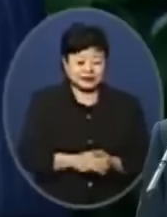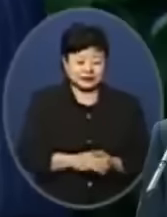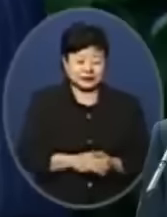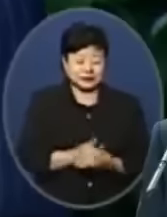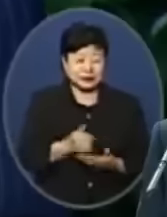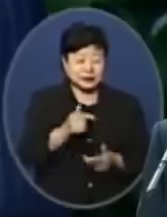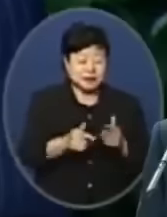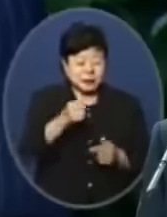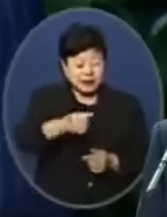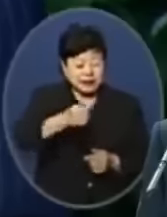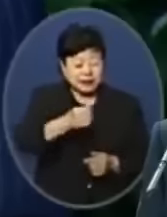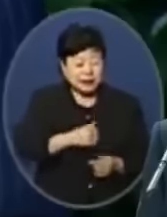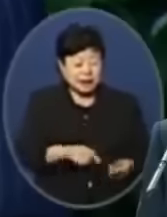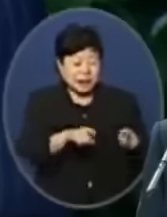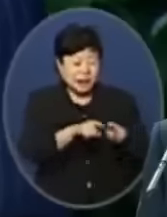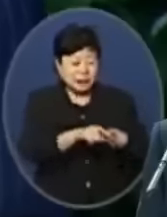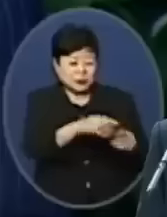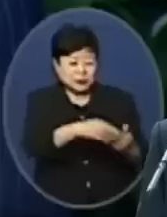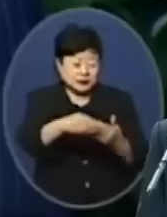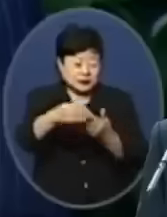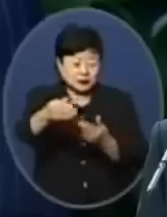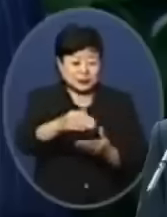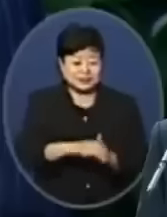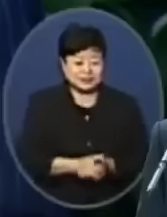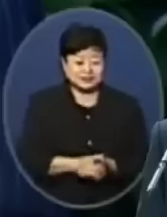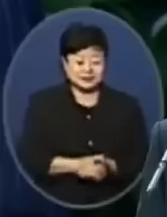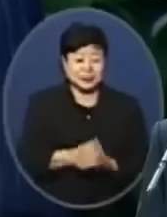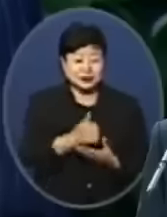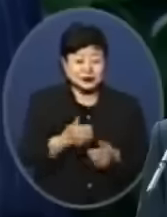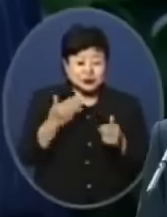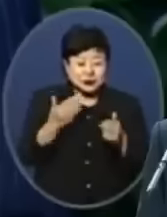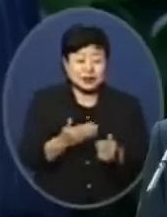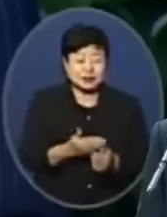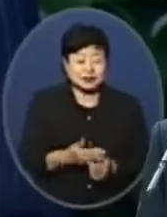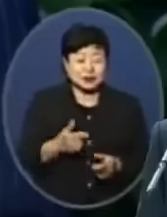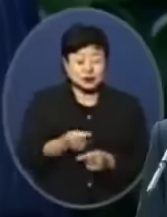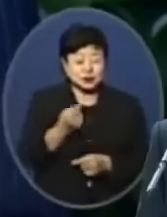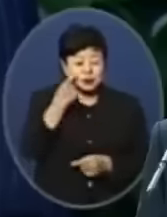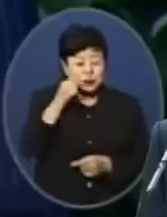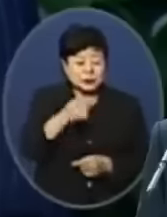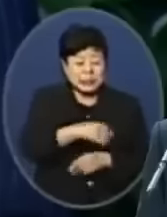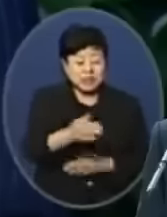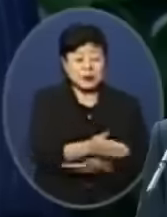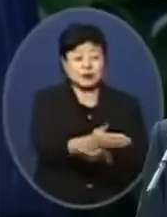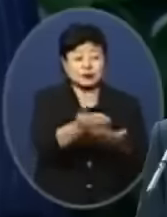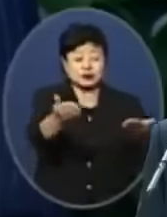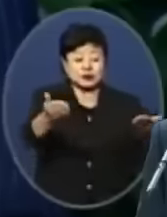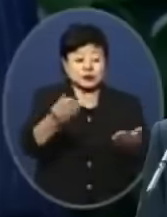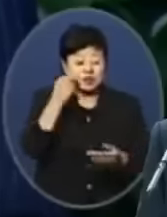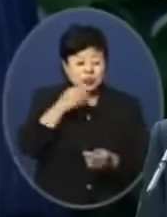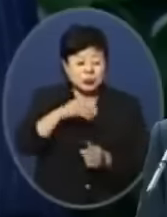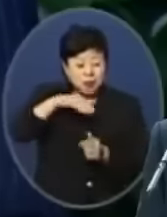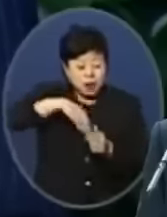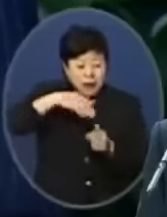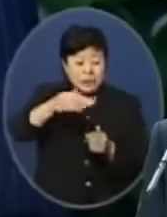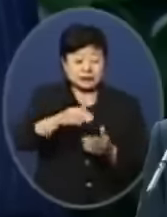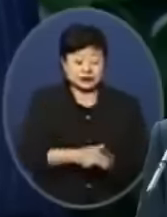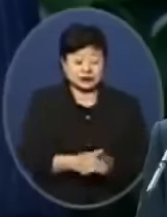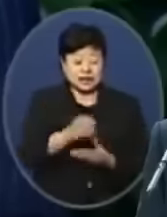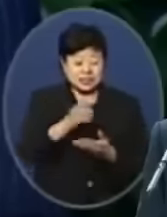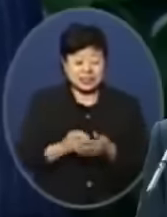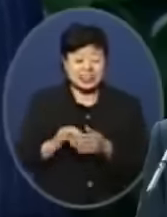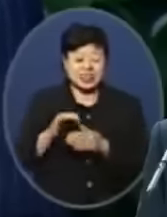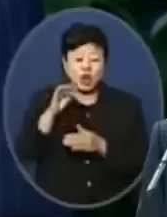계심이라. 주의 지팡이와 막대기가 나를 안위하시나이다. 주께서 원수의 목전 앞에 내게 상을 베푸시고 기름으로 머리에 바르시니 내